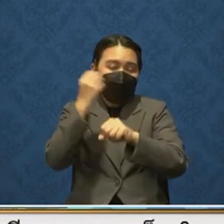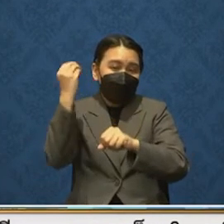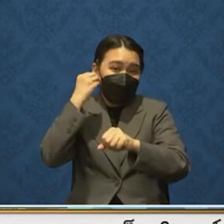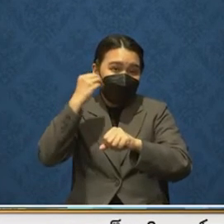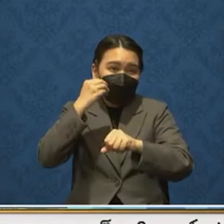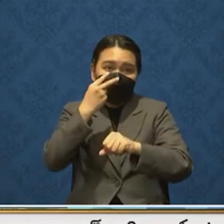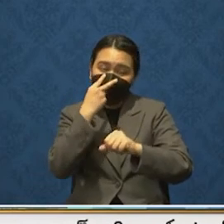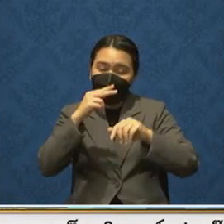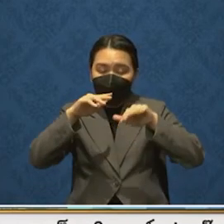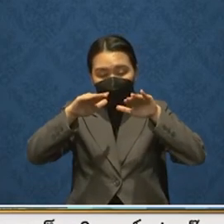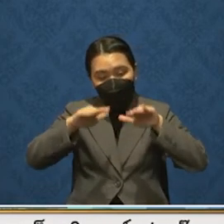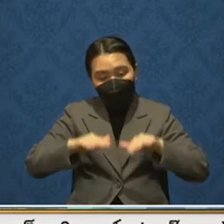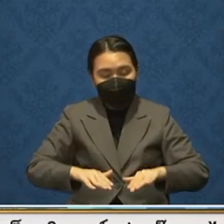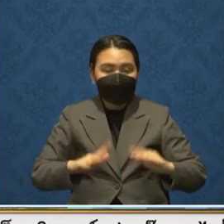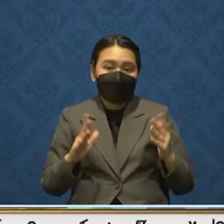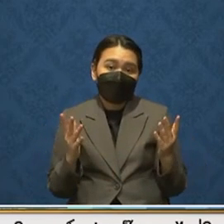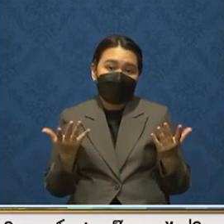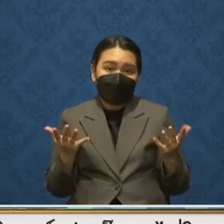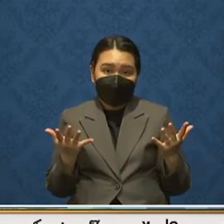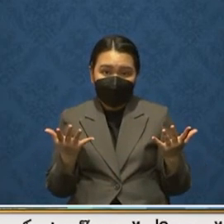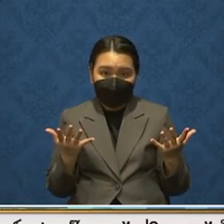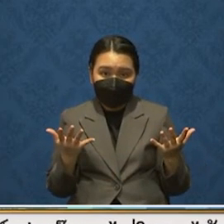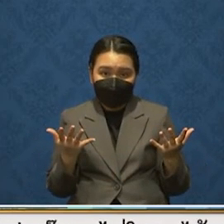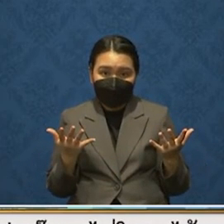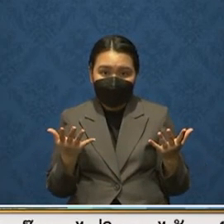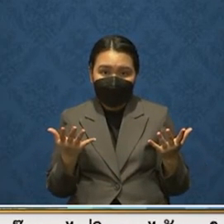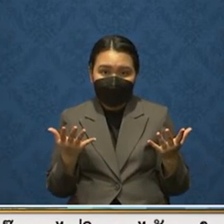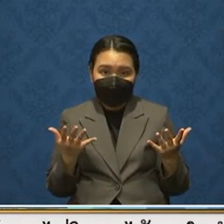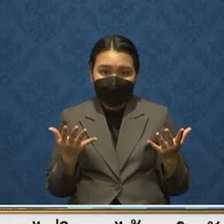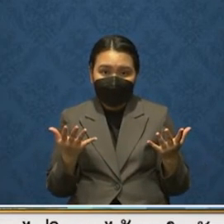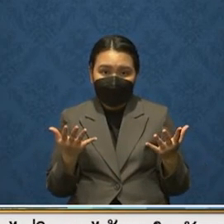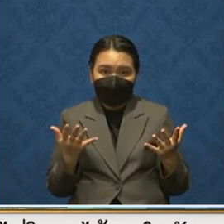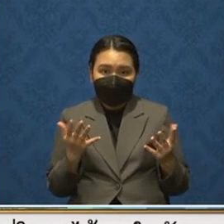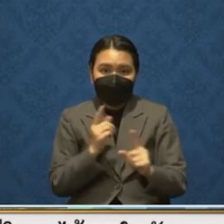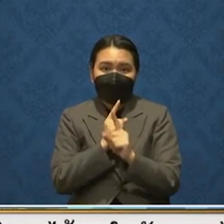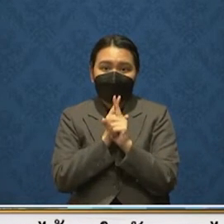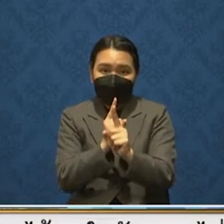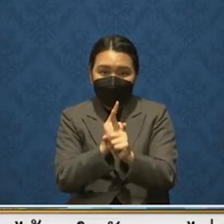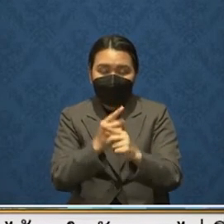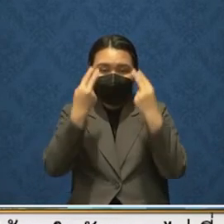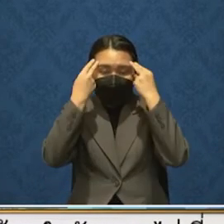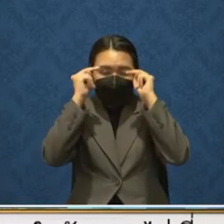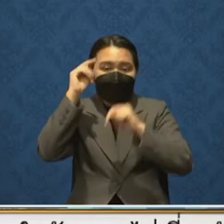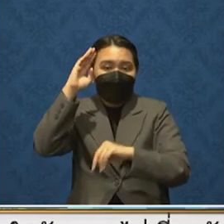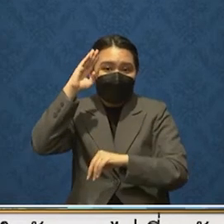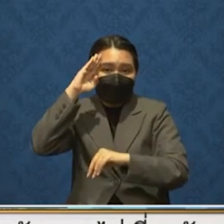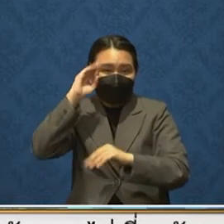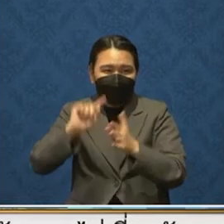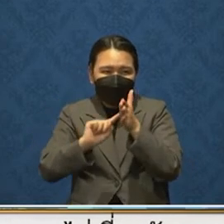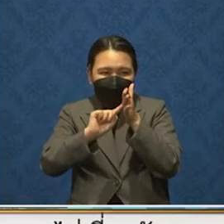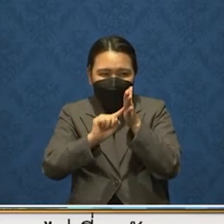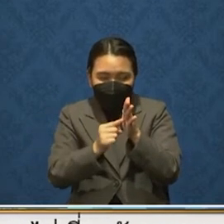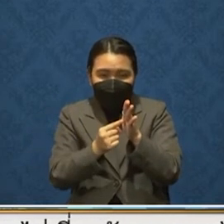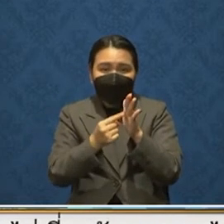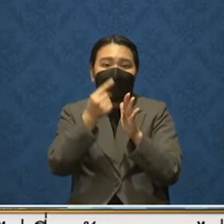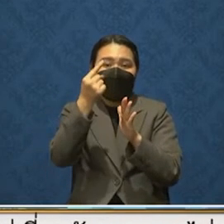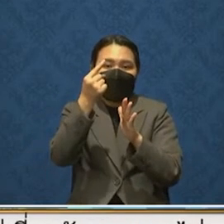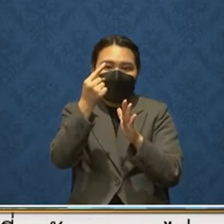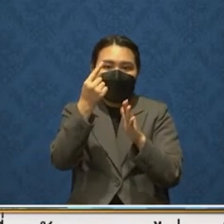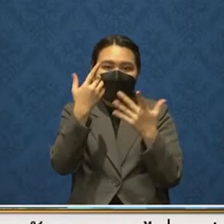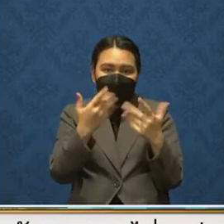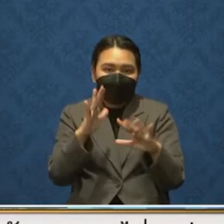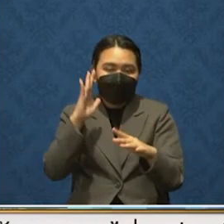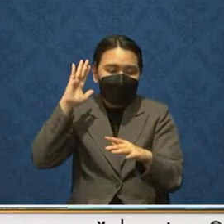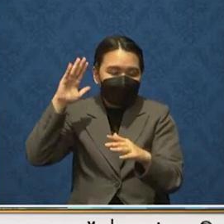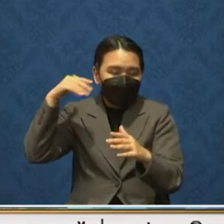งก็ขึ้นอยู่ช่วงที่คุพยุธiselเป็รุปปีปแรกนะครับแต่ต่มา